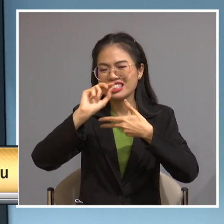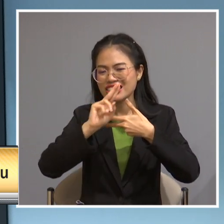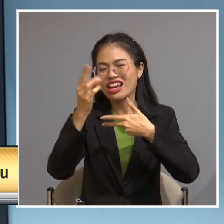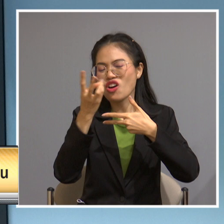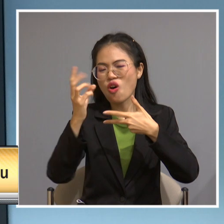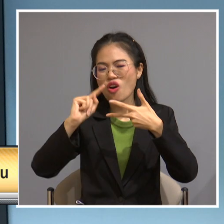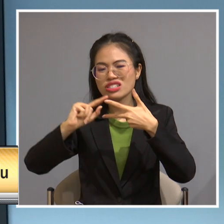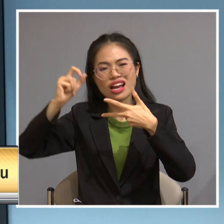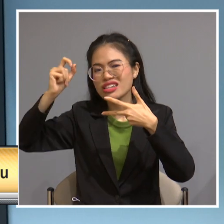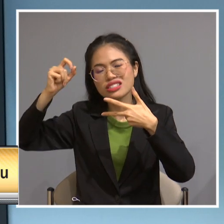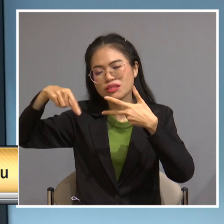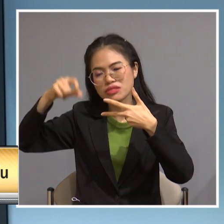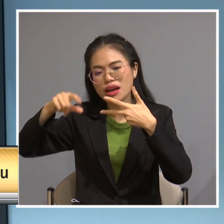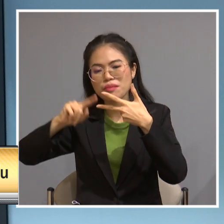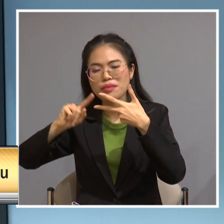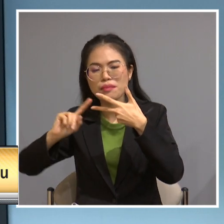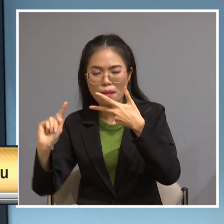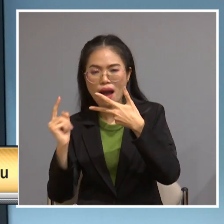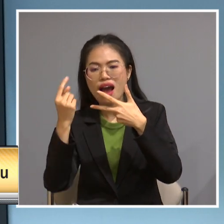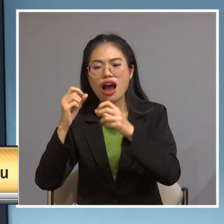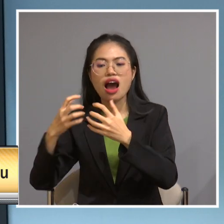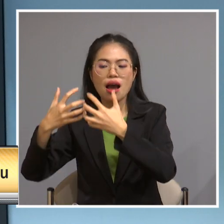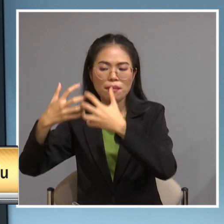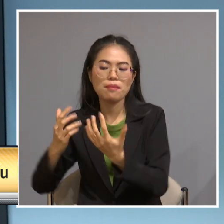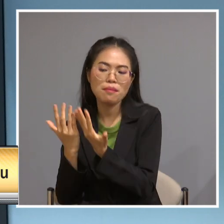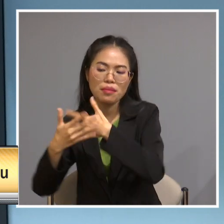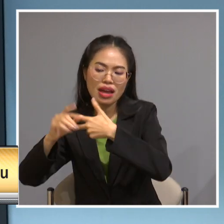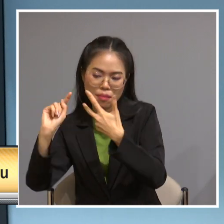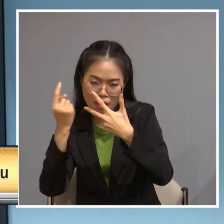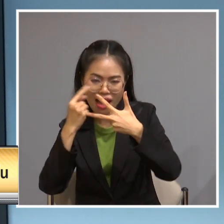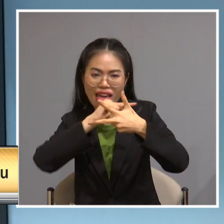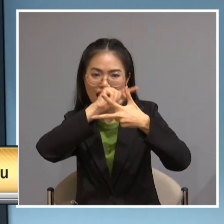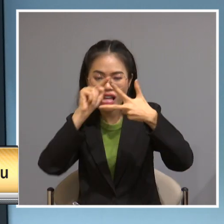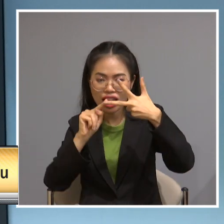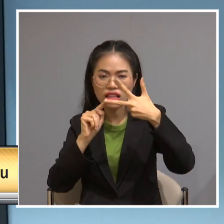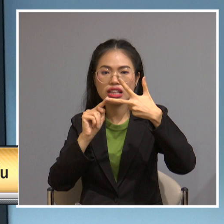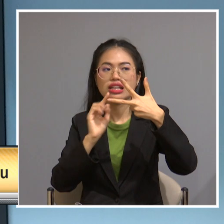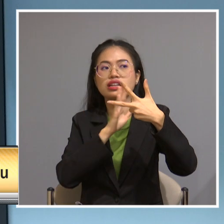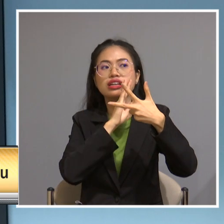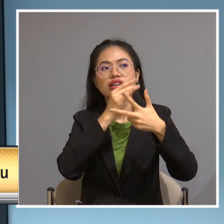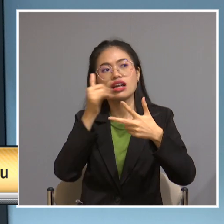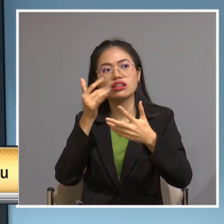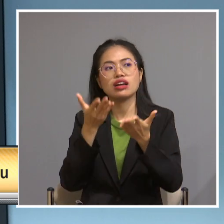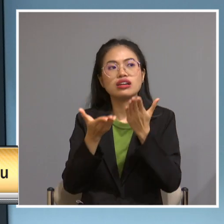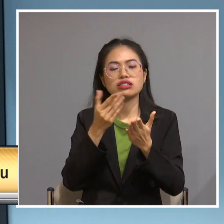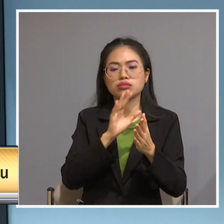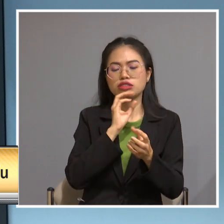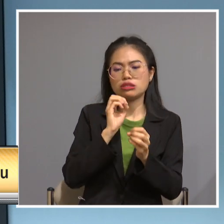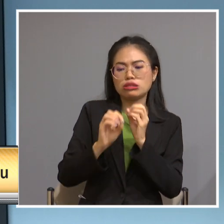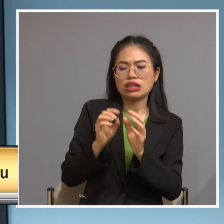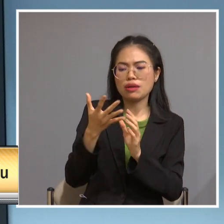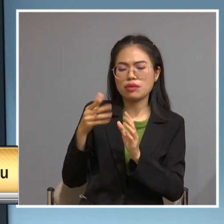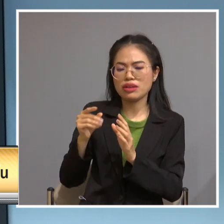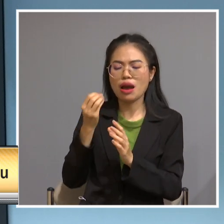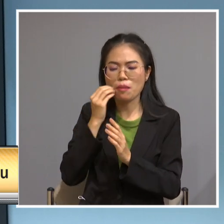เป็เรองสำคัญบางพื้นที่ออกประทอบางพืนที่ทำได้ข้ขนาเป็น Zero Wasteคือไม่มีขยะออกมาจากบ